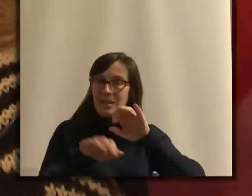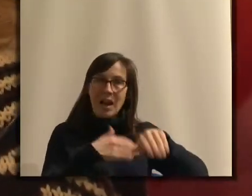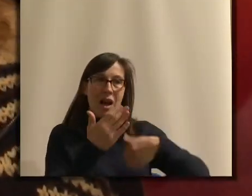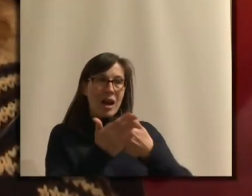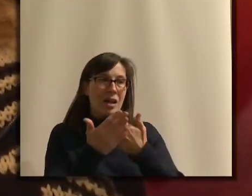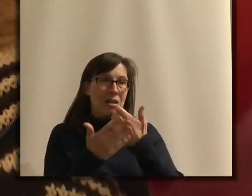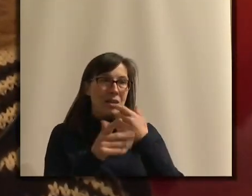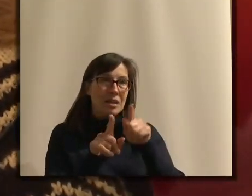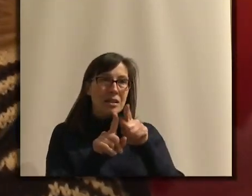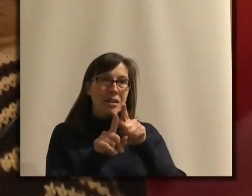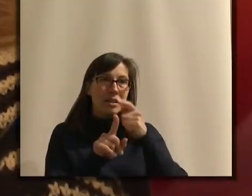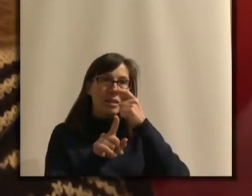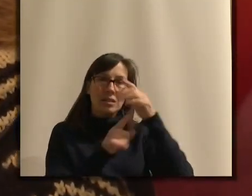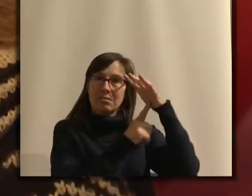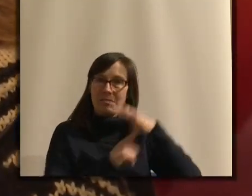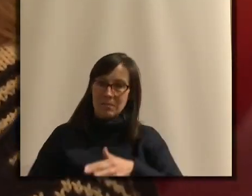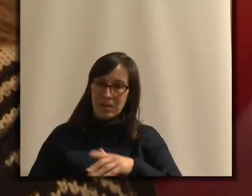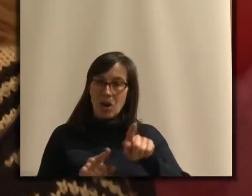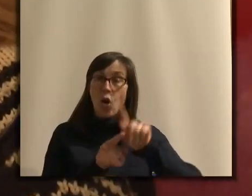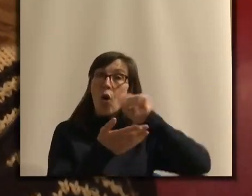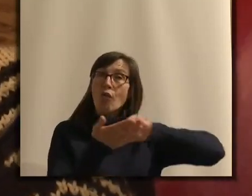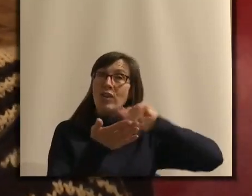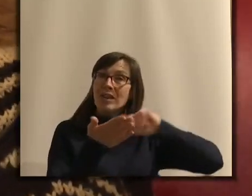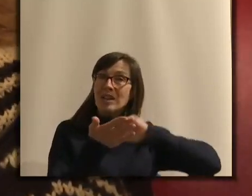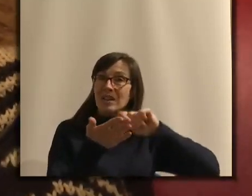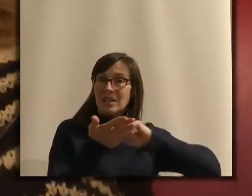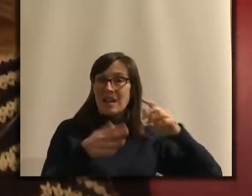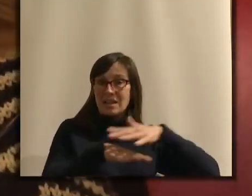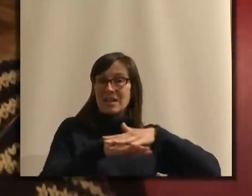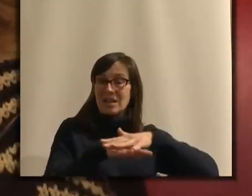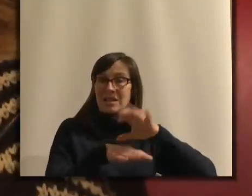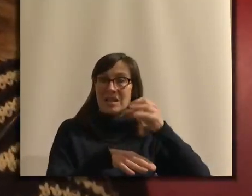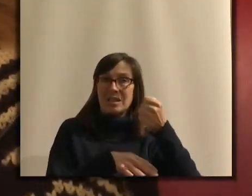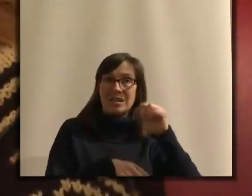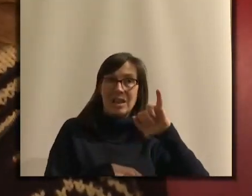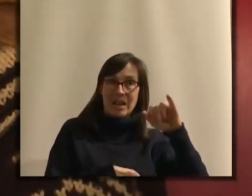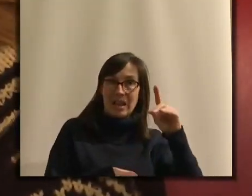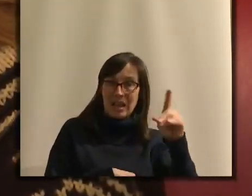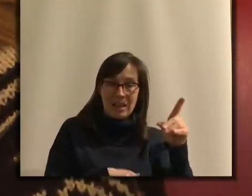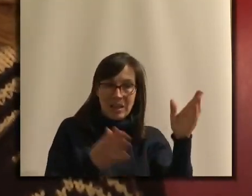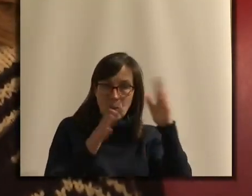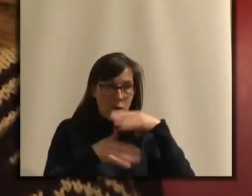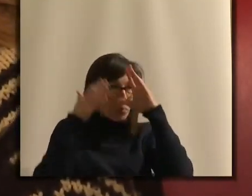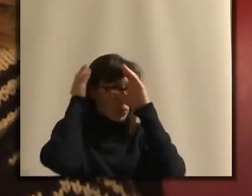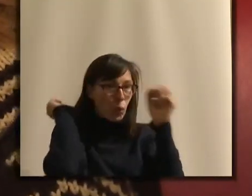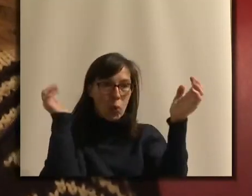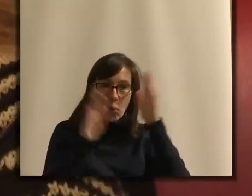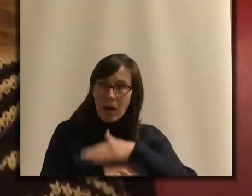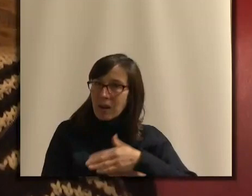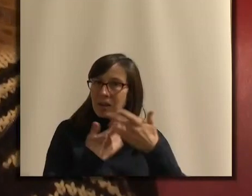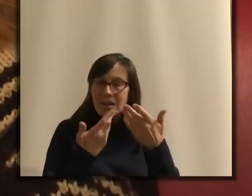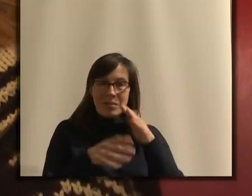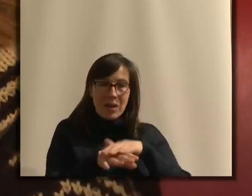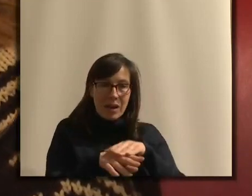amb absoluta indiferència. I l'oficina de la xarxa SAI no pot fer-hi res, perquè no tenen ni protocols actualitzats en